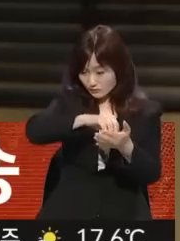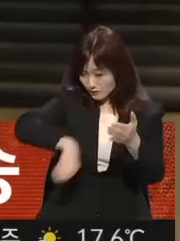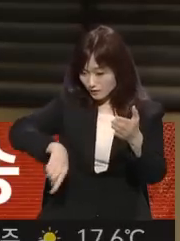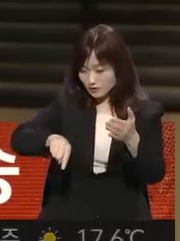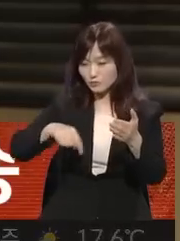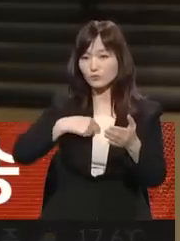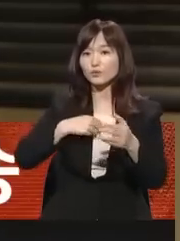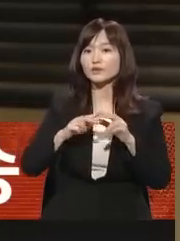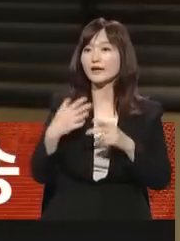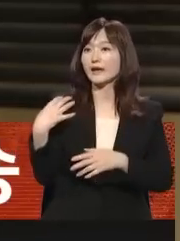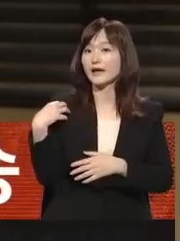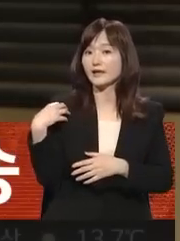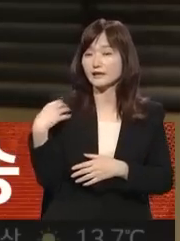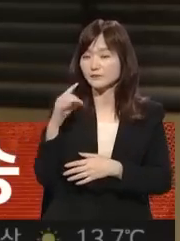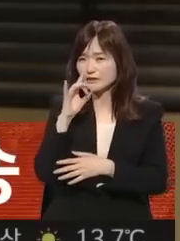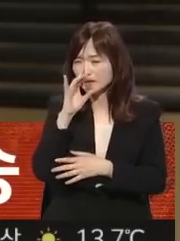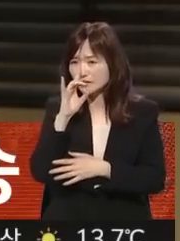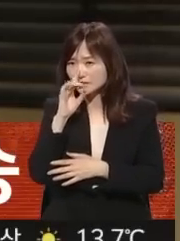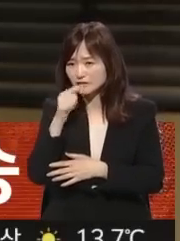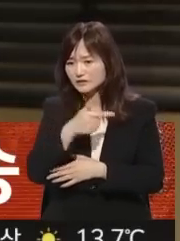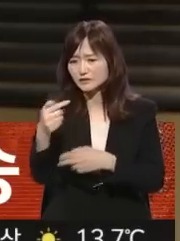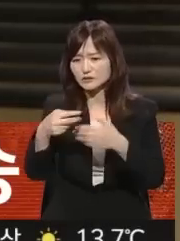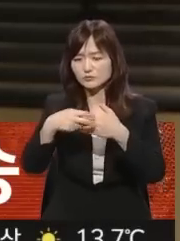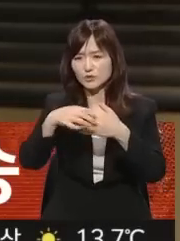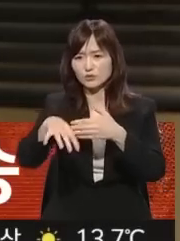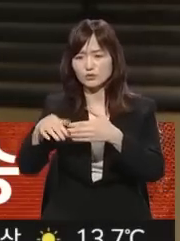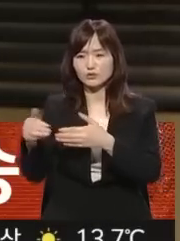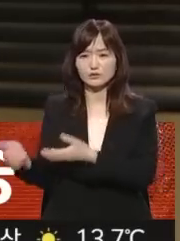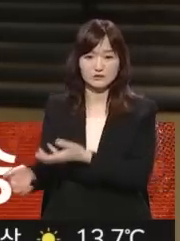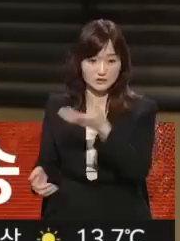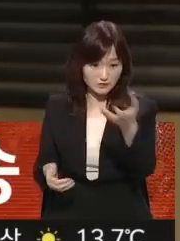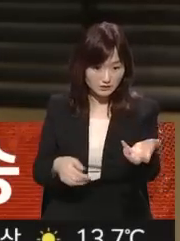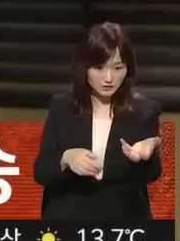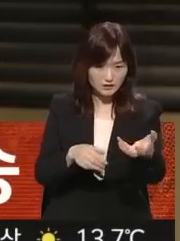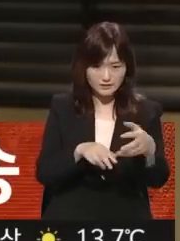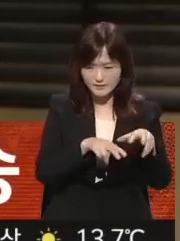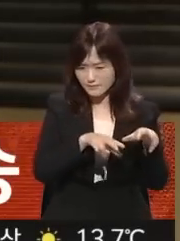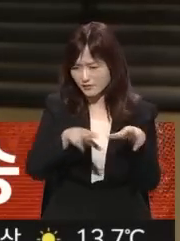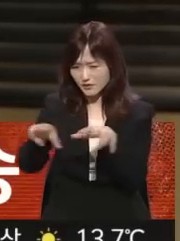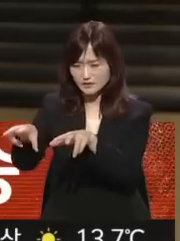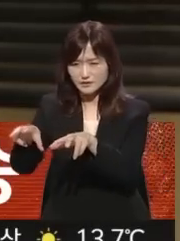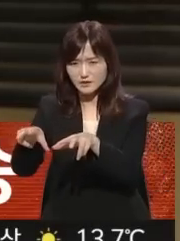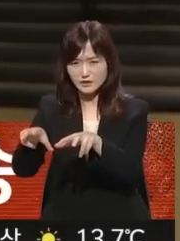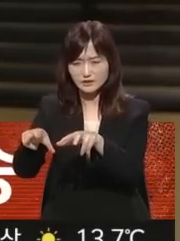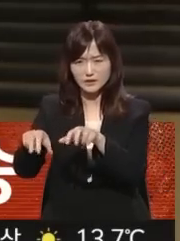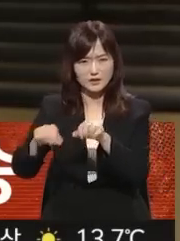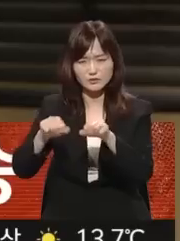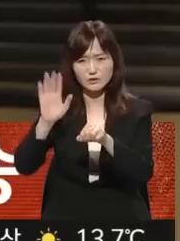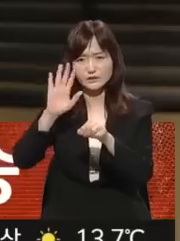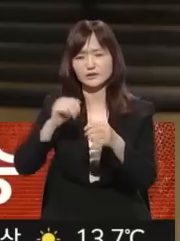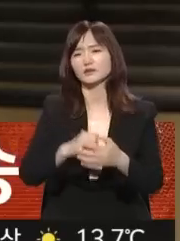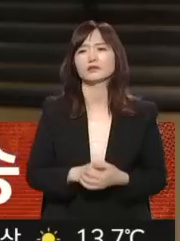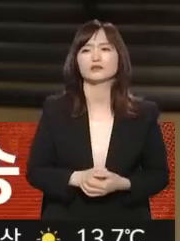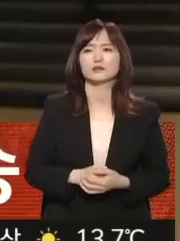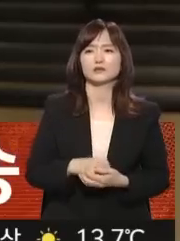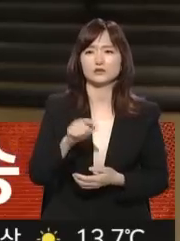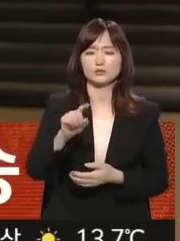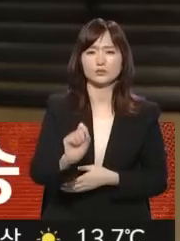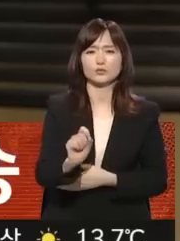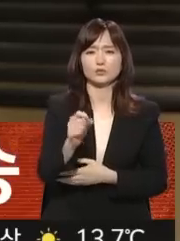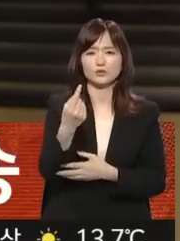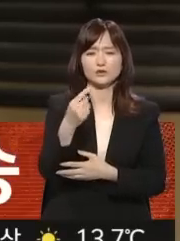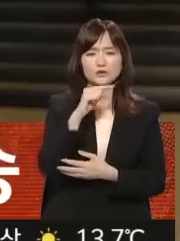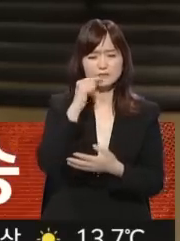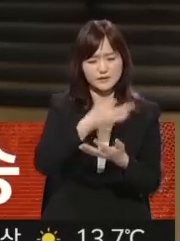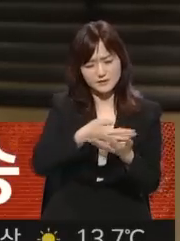대형병원으로 빨리 이송조치를 취했어야 하는데 그걸 정확하게 하지 않아서 출혈성 쇼크와 저산소성 뇌손상을 입게 됐다